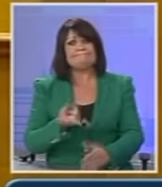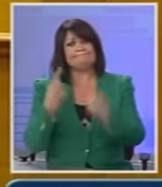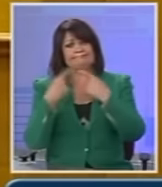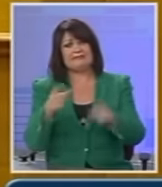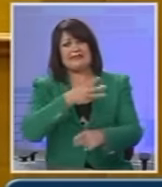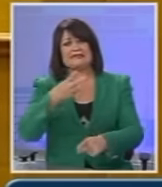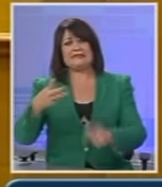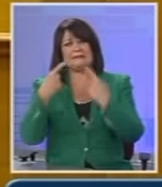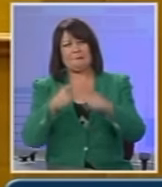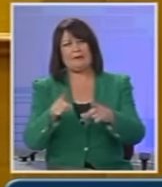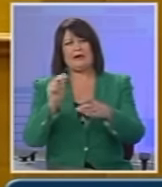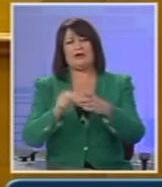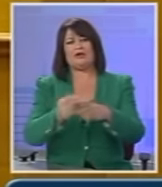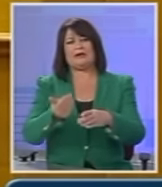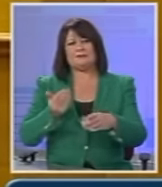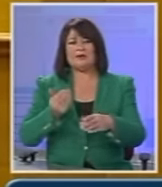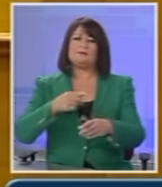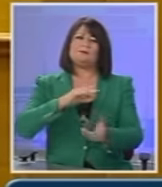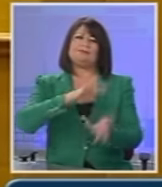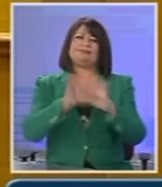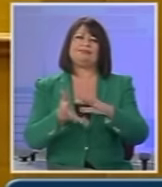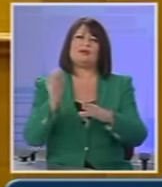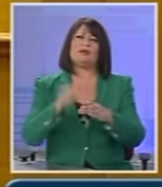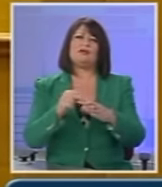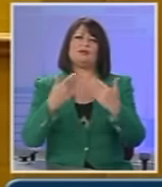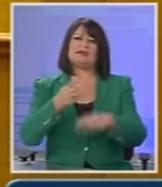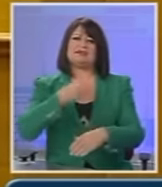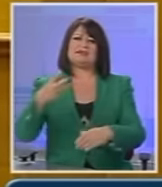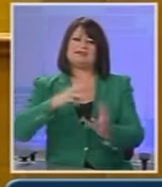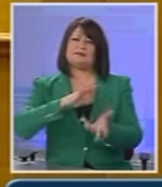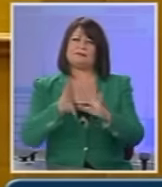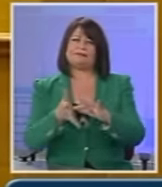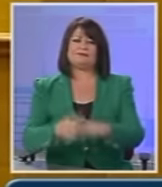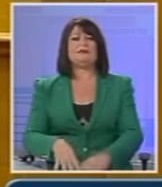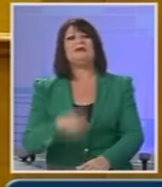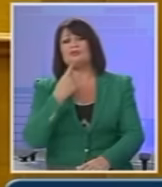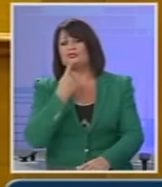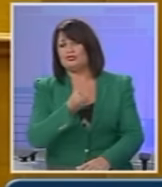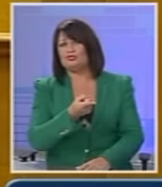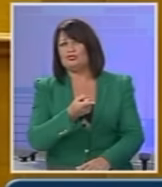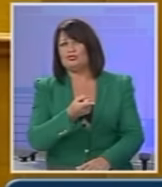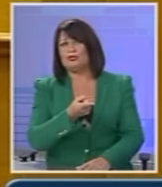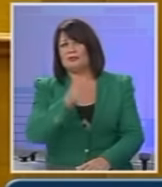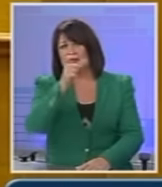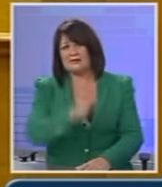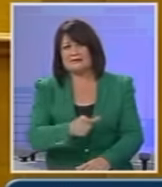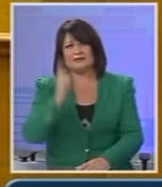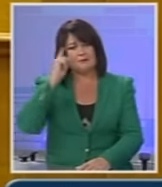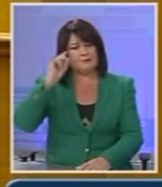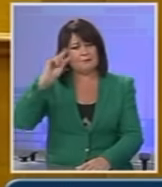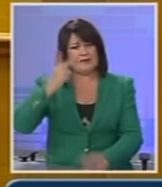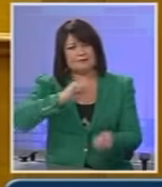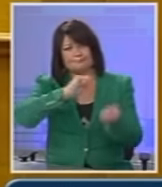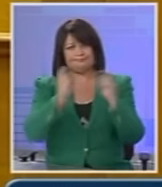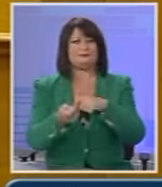ΣΥΡΙΖΑ πριν τις εκλογές, άλλος ο ΣΥΡΙΖΑ μετά τις εκλογές. Γι' αυτό σας είπα ότι πάθατε μετάλλαξη όταν